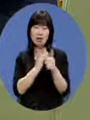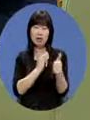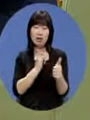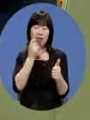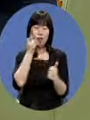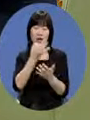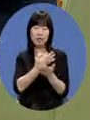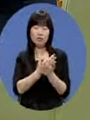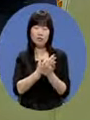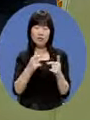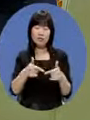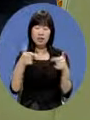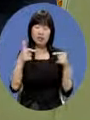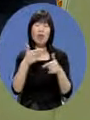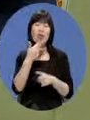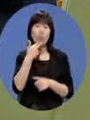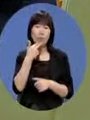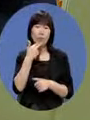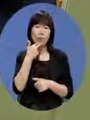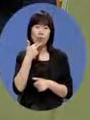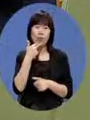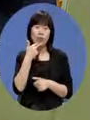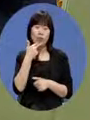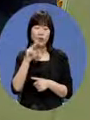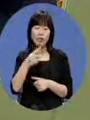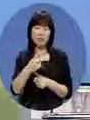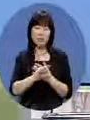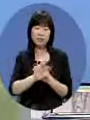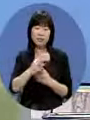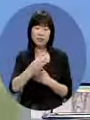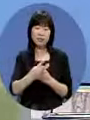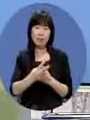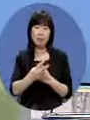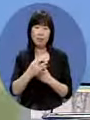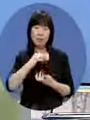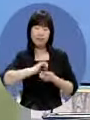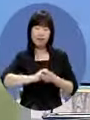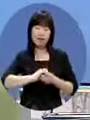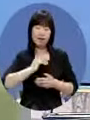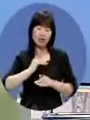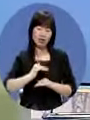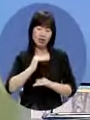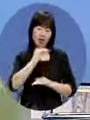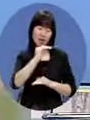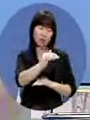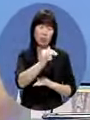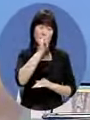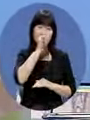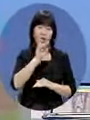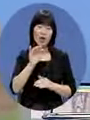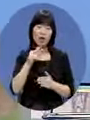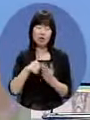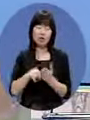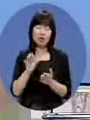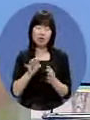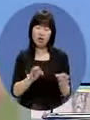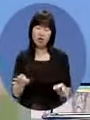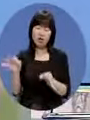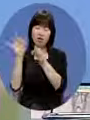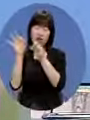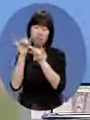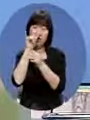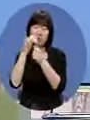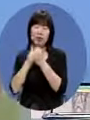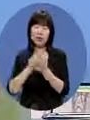월급이 늘지 않는다는 거죠 그렇죠 202 미래 선배 김훈 301 계속 가는데 물가는 계속 모르니까 예